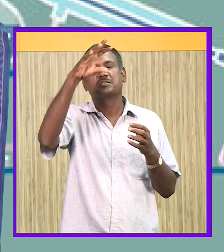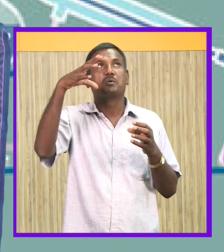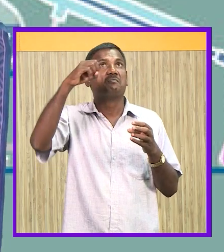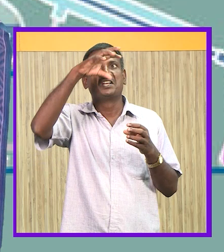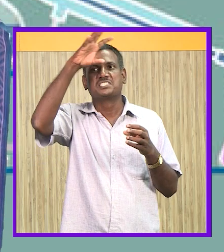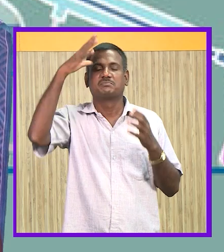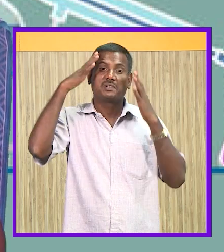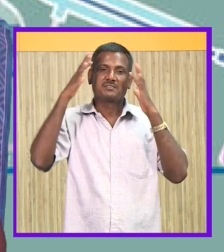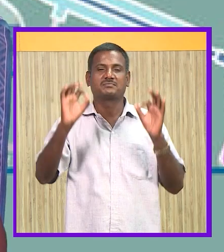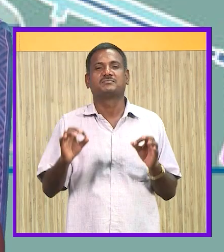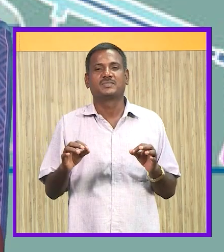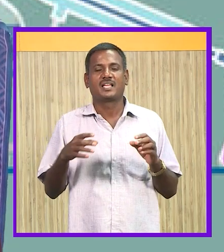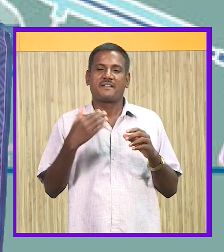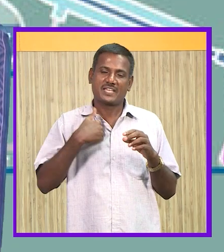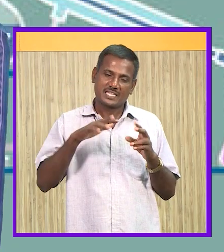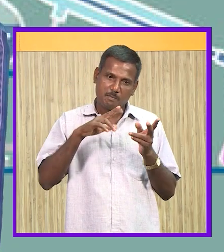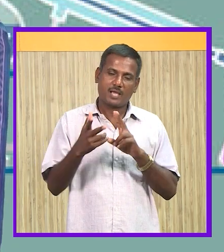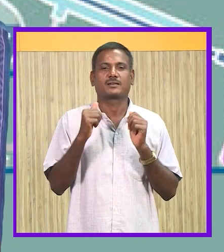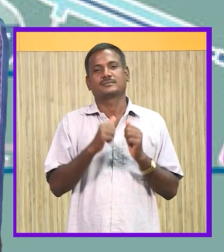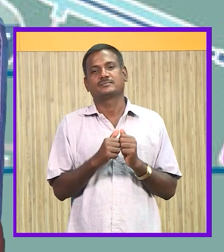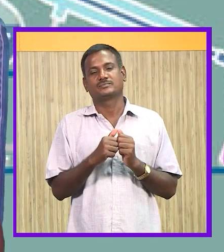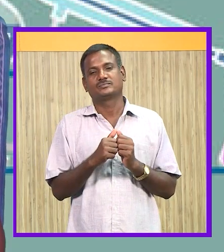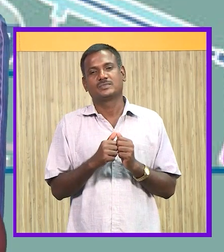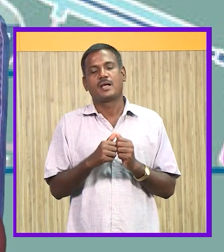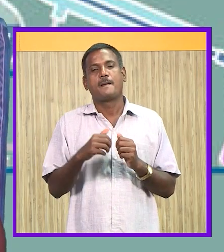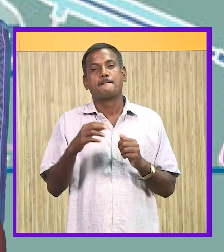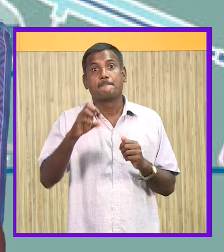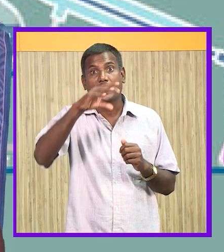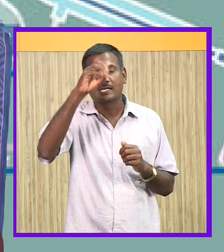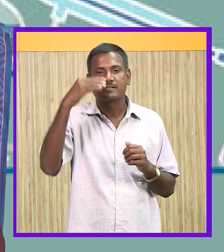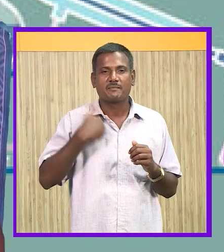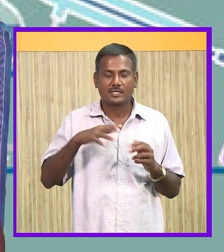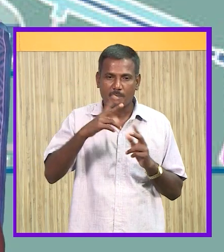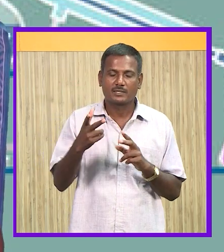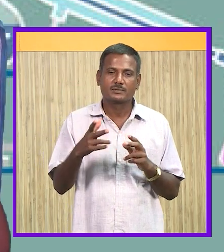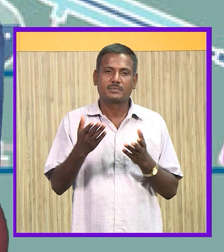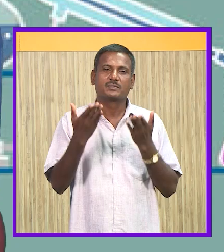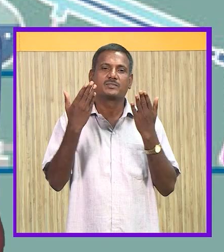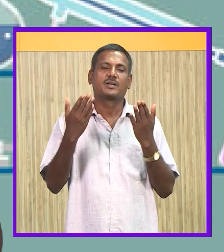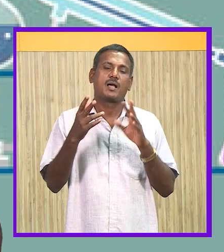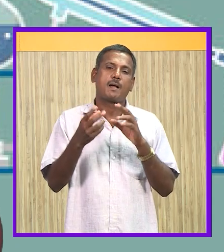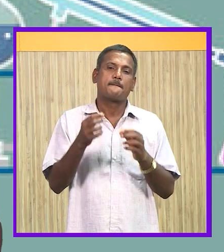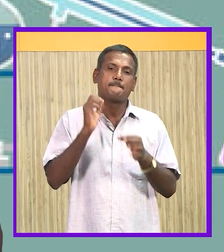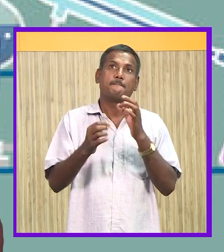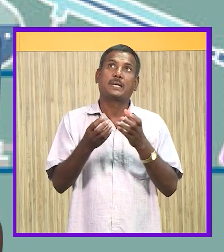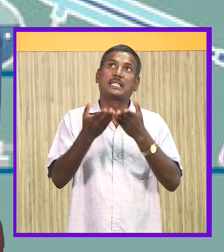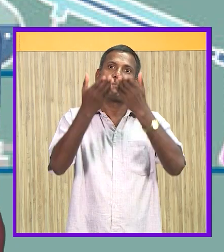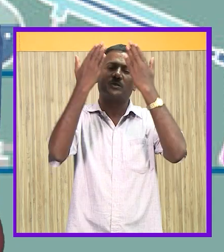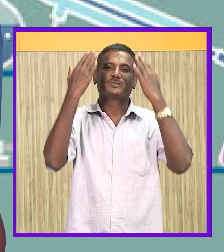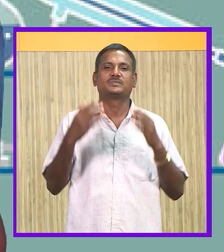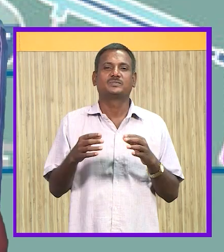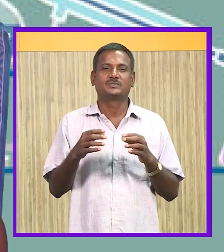ஒளி ஏற்படுகிறது. இதுவும் ஒரு வேதி மாற்றம். இந்த பிரகாசமான ஒளி ஏற்படுவதால் தான் மத்தாப்பு